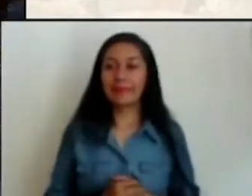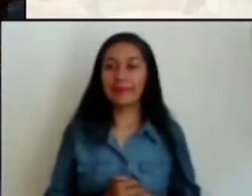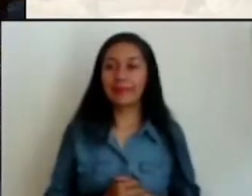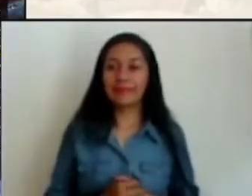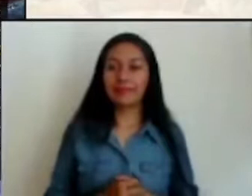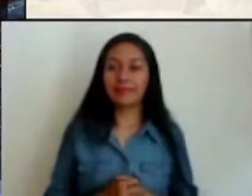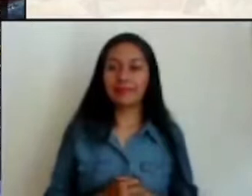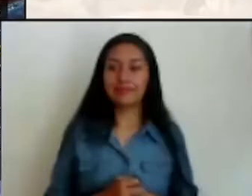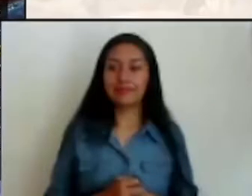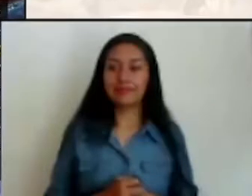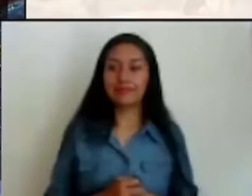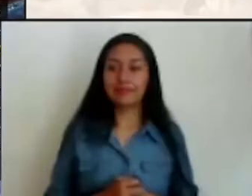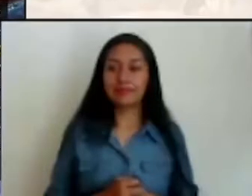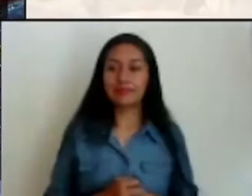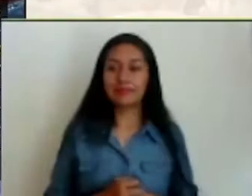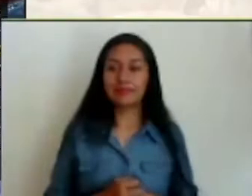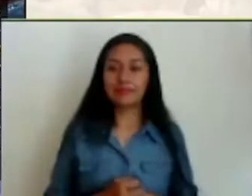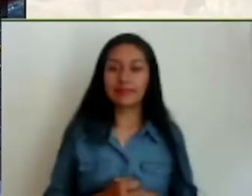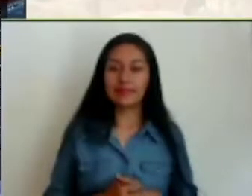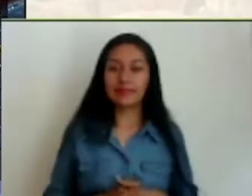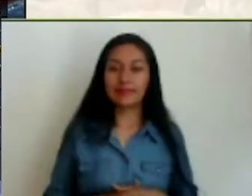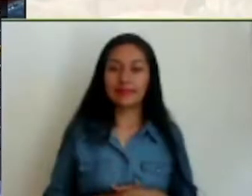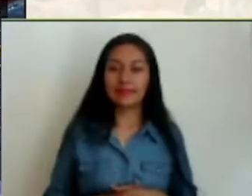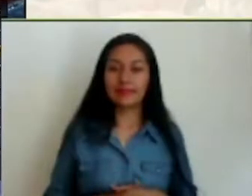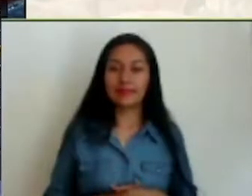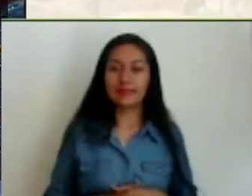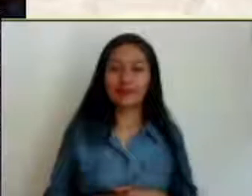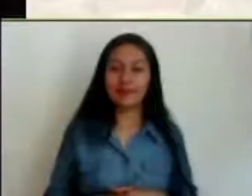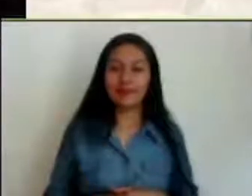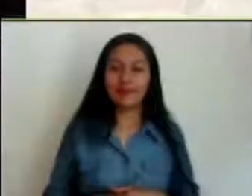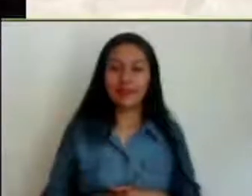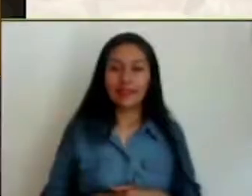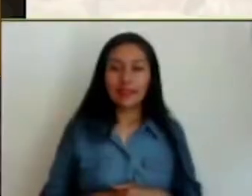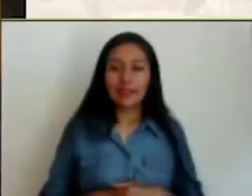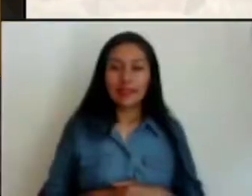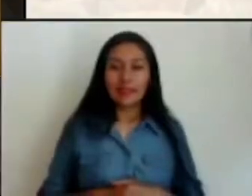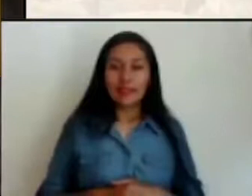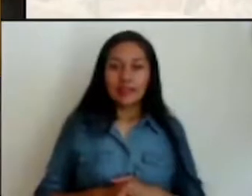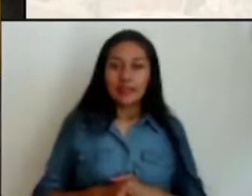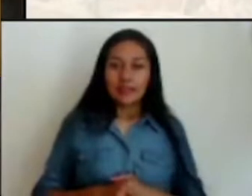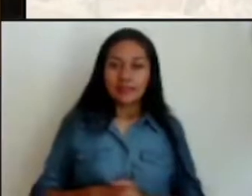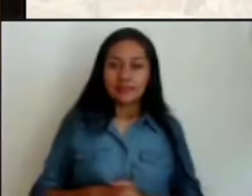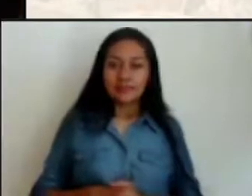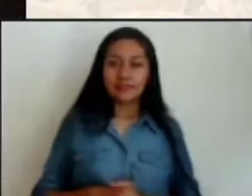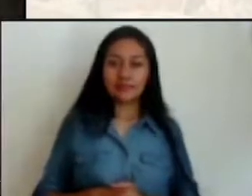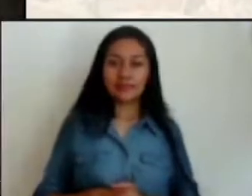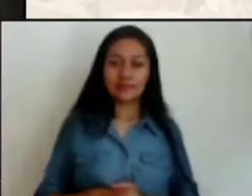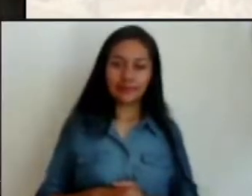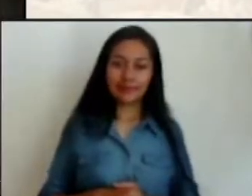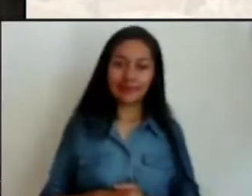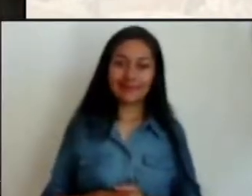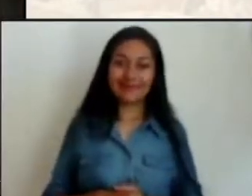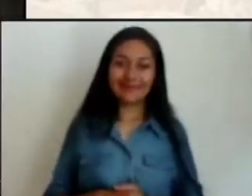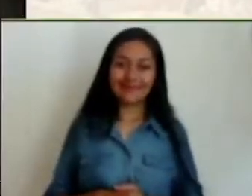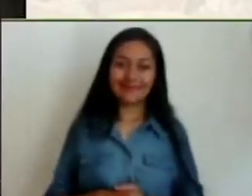un cordone di 9 vascelli che da una guarnigione stanziata direttamente sull'isola, la costruzione di nuovi